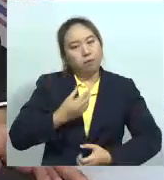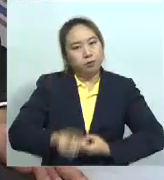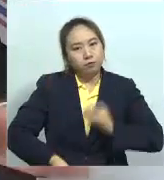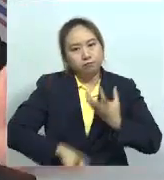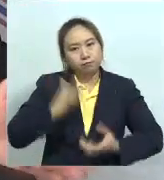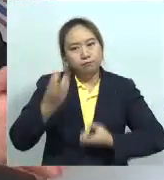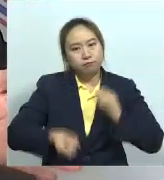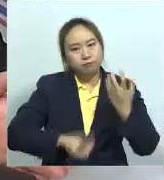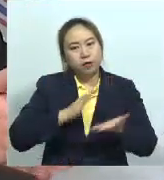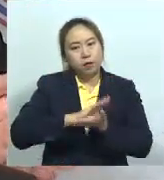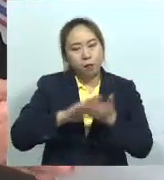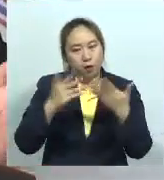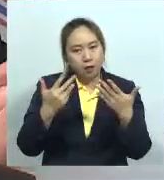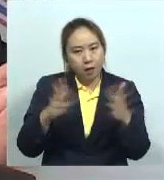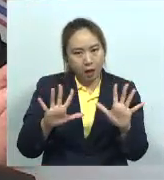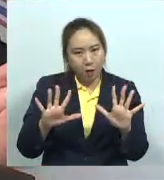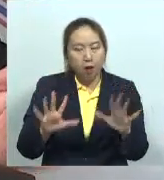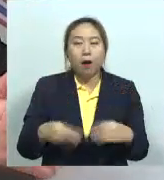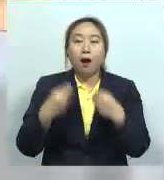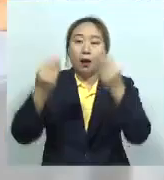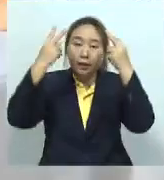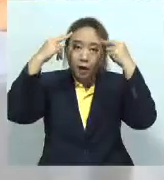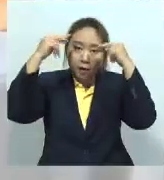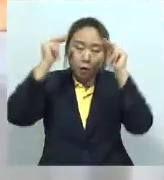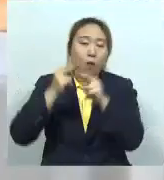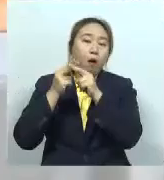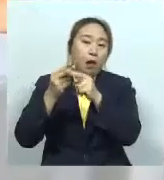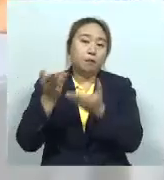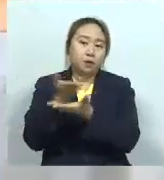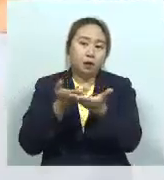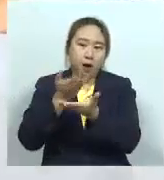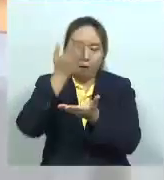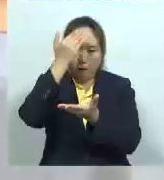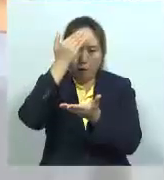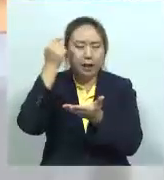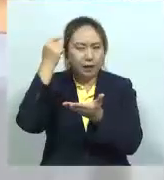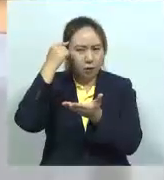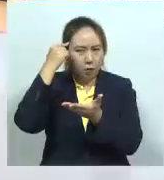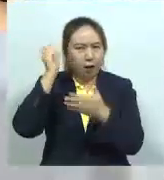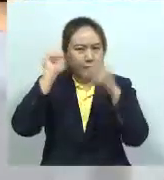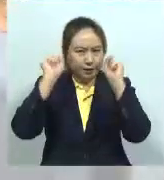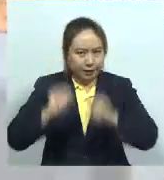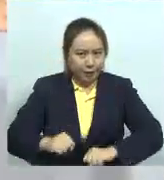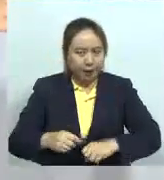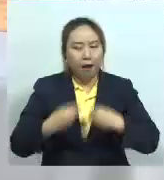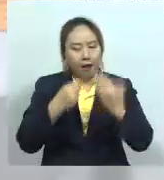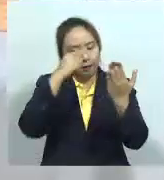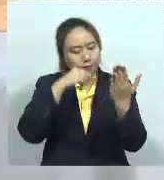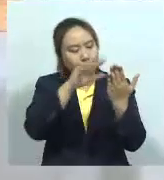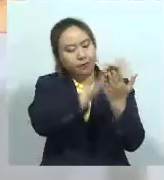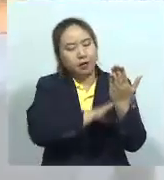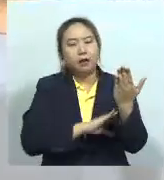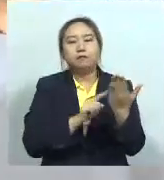ไปเรียบร้อยแล้วโดยให้ท่านนายกรัฐมนตรีเป็นผู้พิจารณาเพราะเชื่อว่าเป็นการตัดสินใจเพื่อประเทศชาติค่ะ